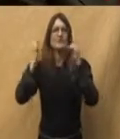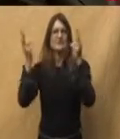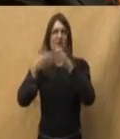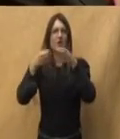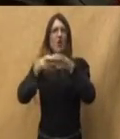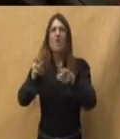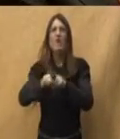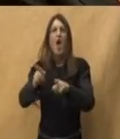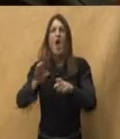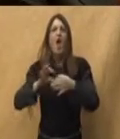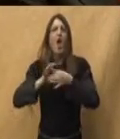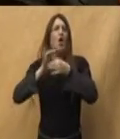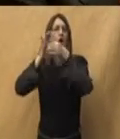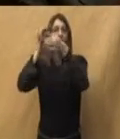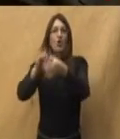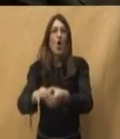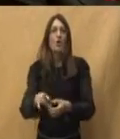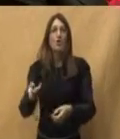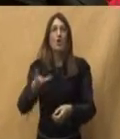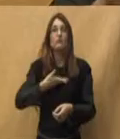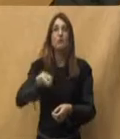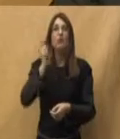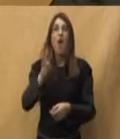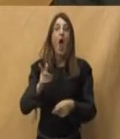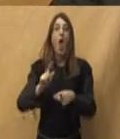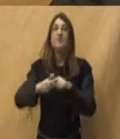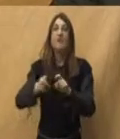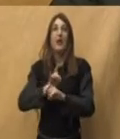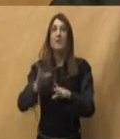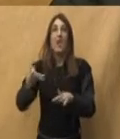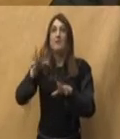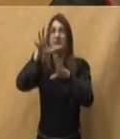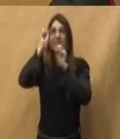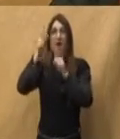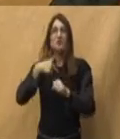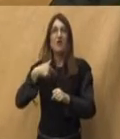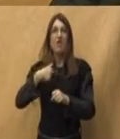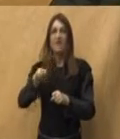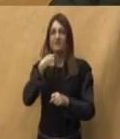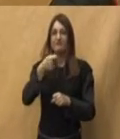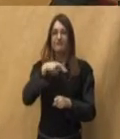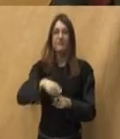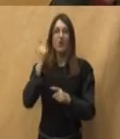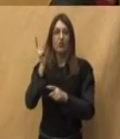koje kronično iz dana u dan se truju, a zapravo nisu ni svjesni toga da se truju. Dakle, posljedice su